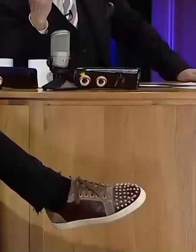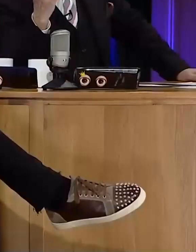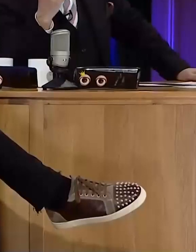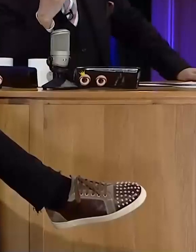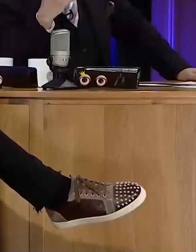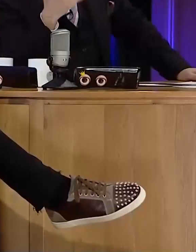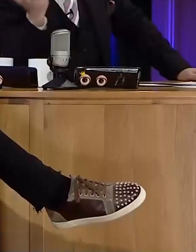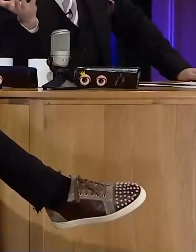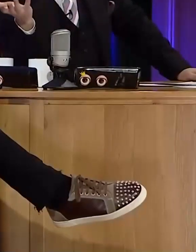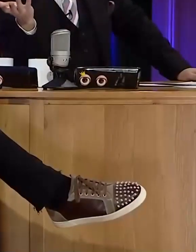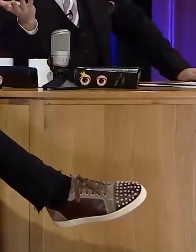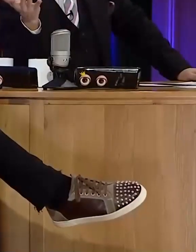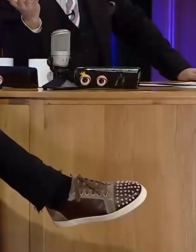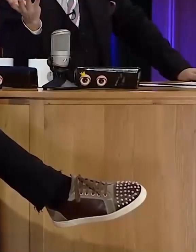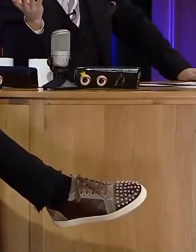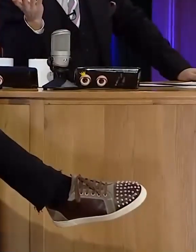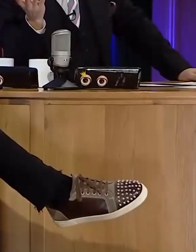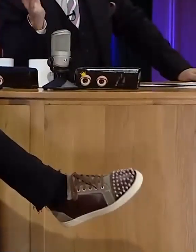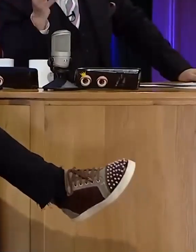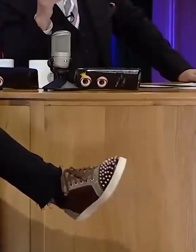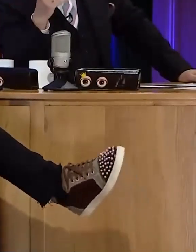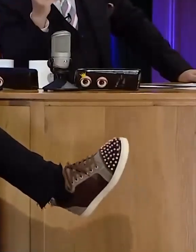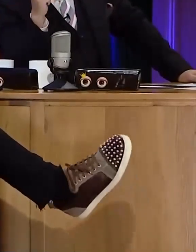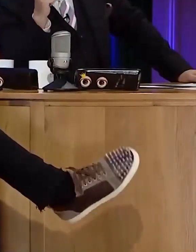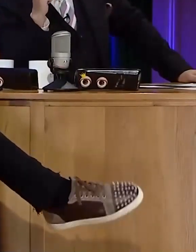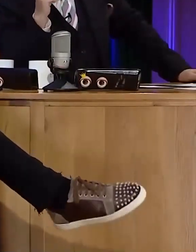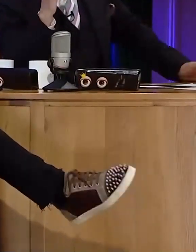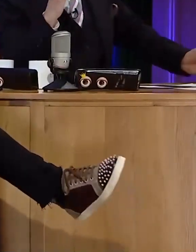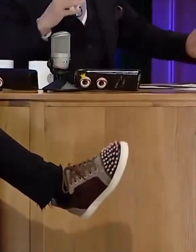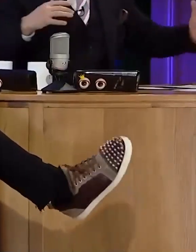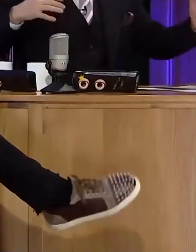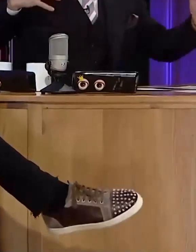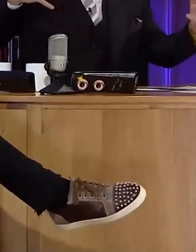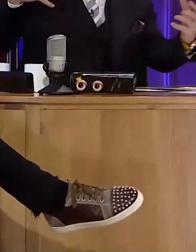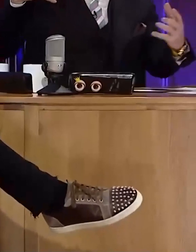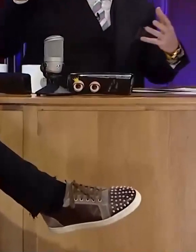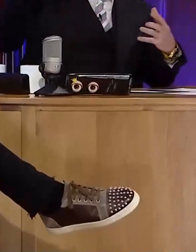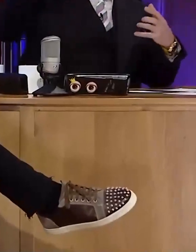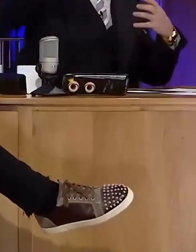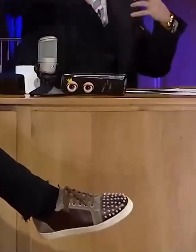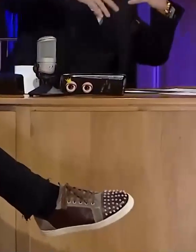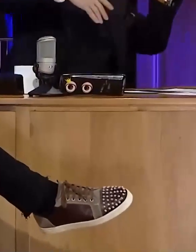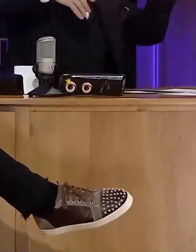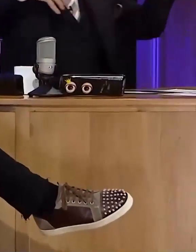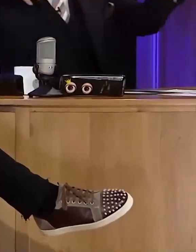feriştahını görüyoruz. Ve çok eğlenceli. Çok eğlenceli. Ve özellikle bu programda bir böyle